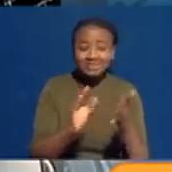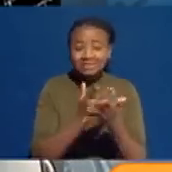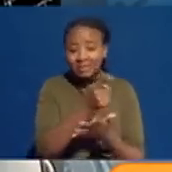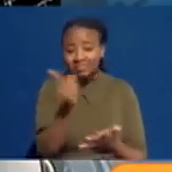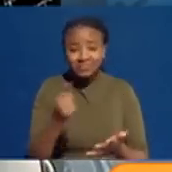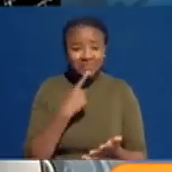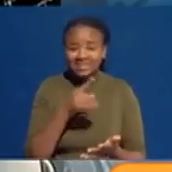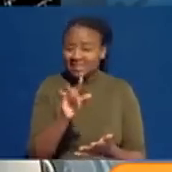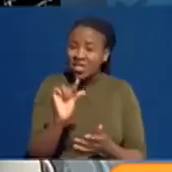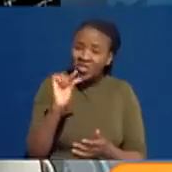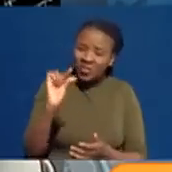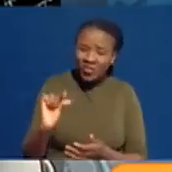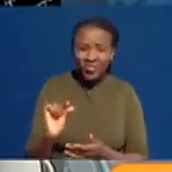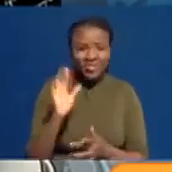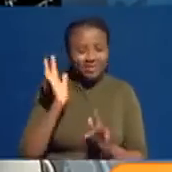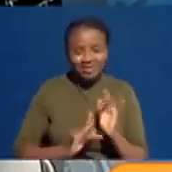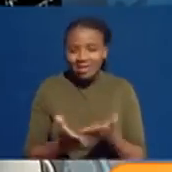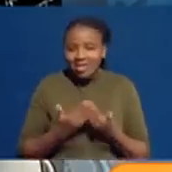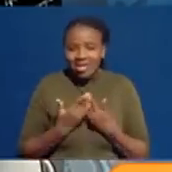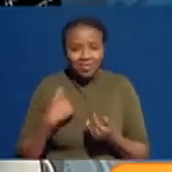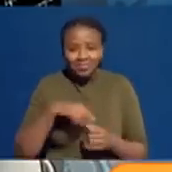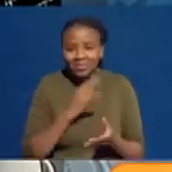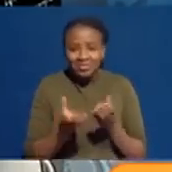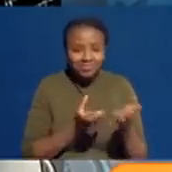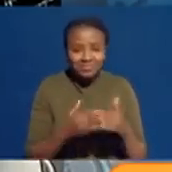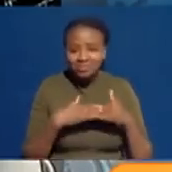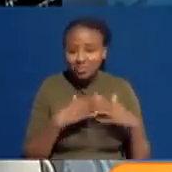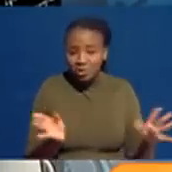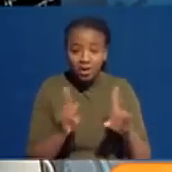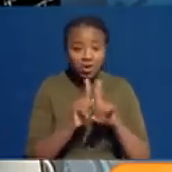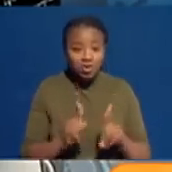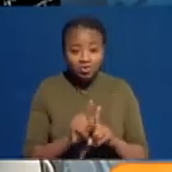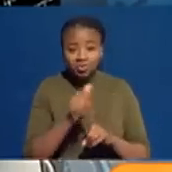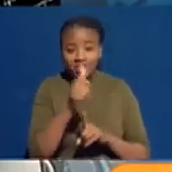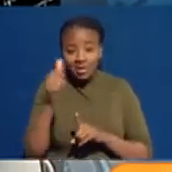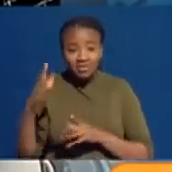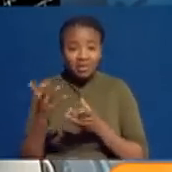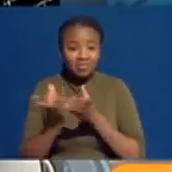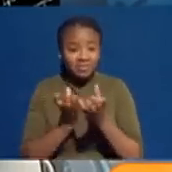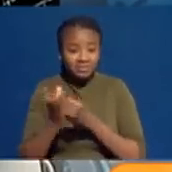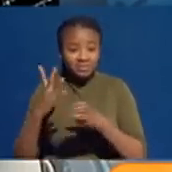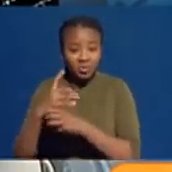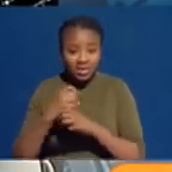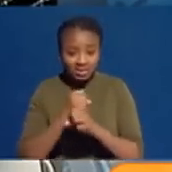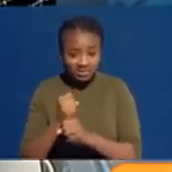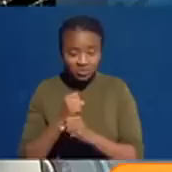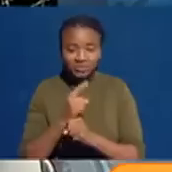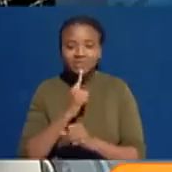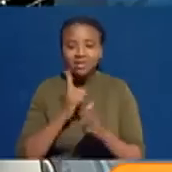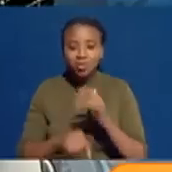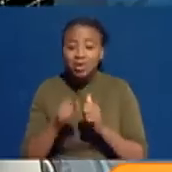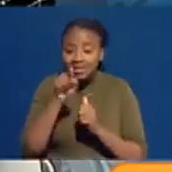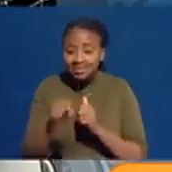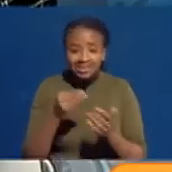kuanzisha biashara kama ilivyolengwa. Naam, hata hivyo, waziri wa vyama vya ushirika na biashara ndogo Simon Chelugui anasema kwamba